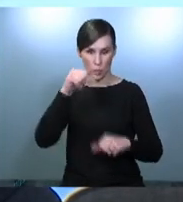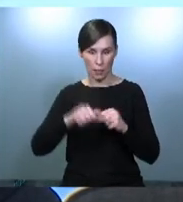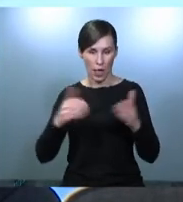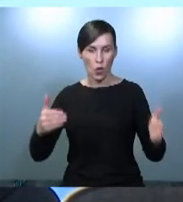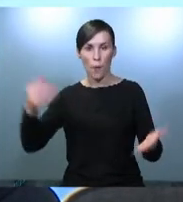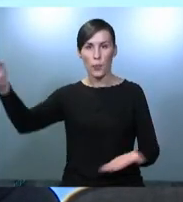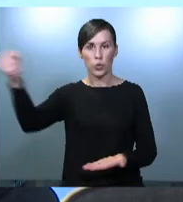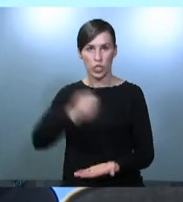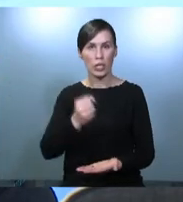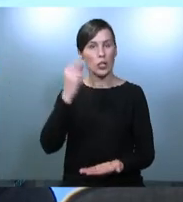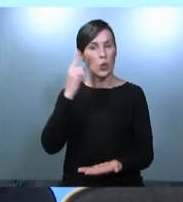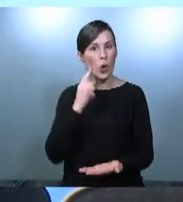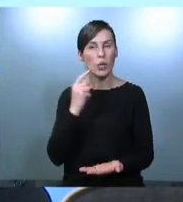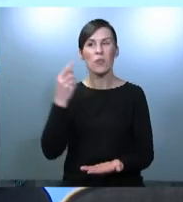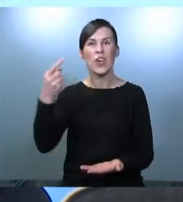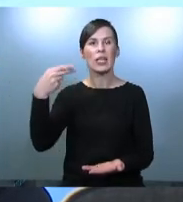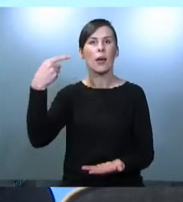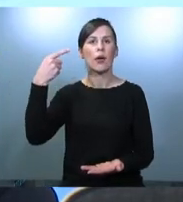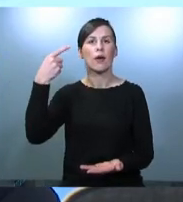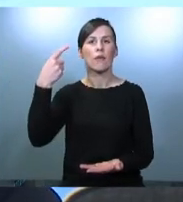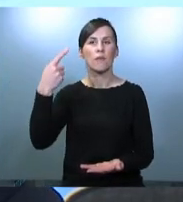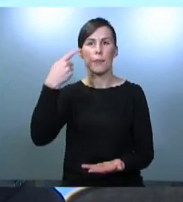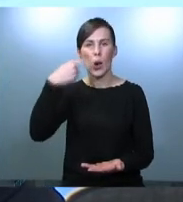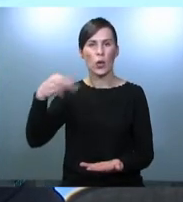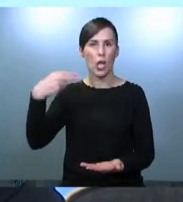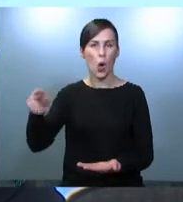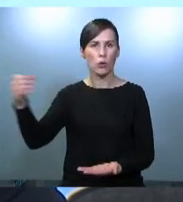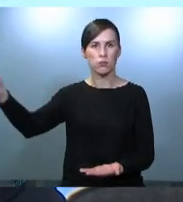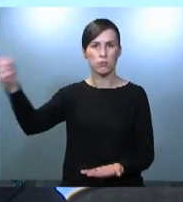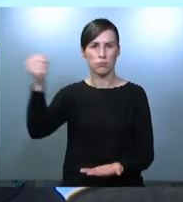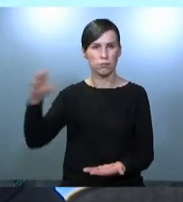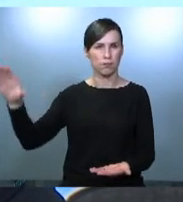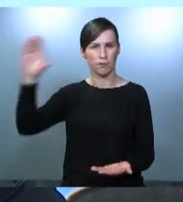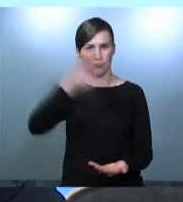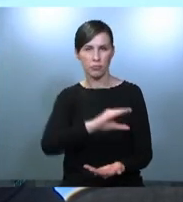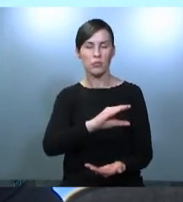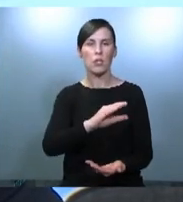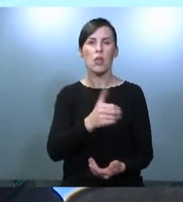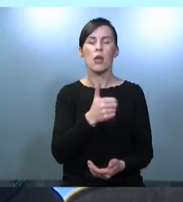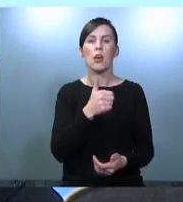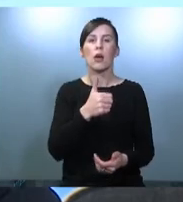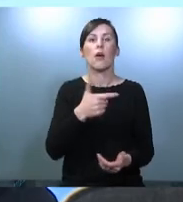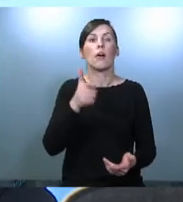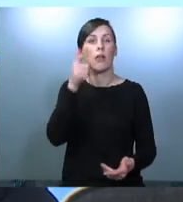įtrauktas 1 milijonas eurų suma, kuri būtų skirta daugiabučių